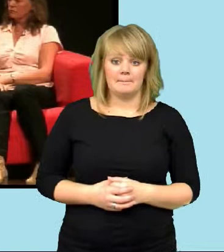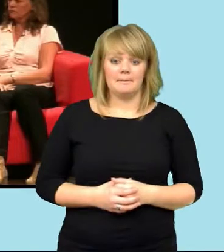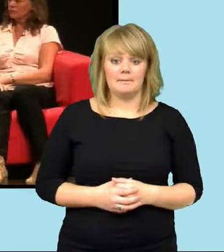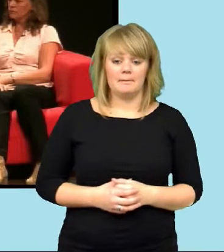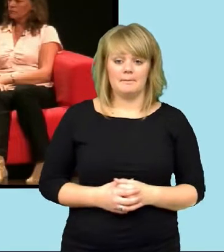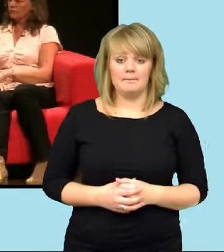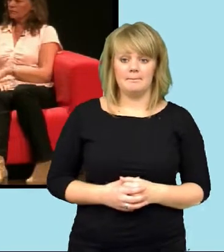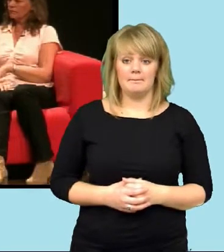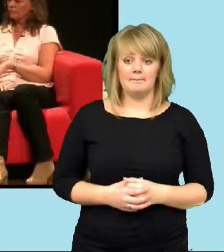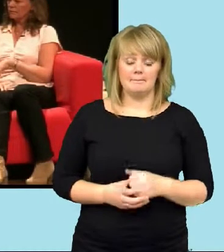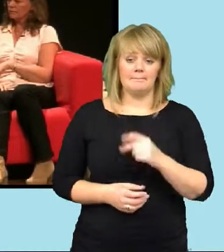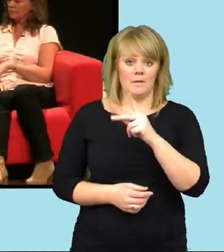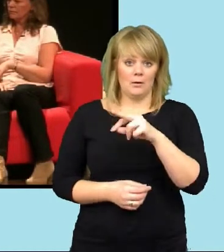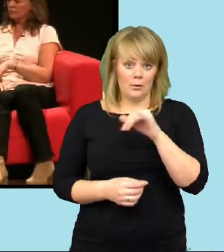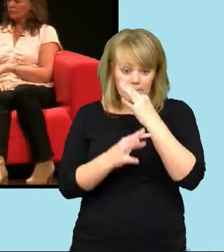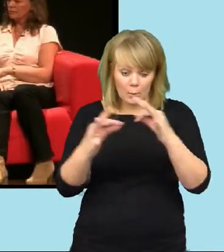Har vi några frågor?